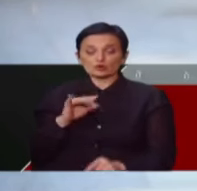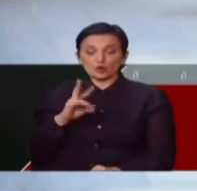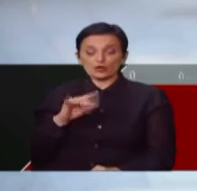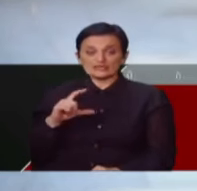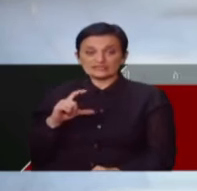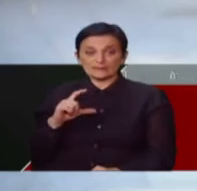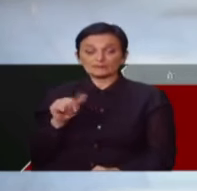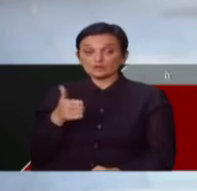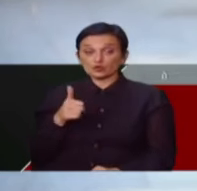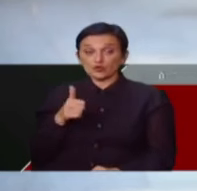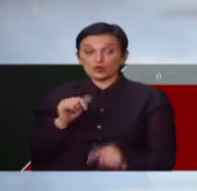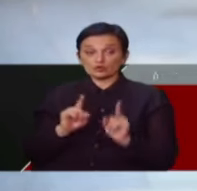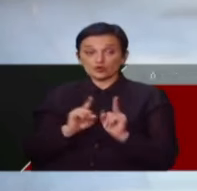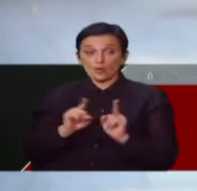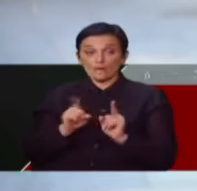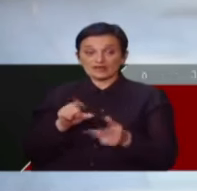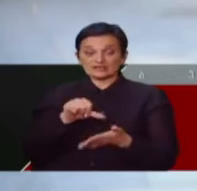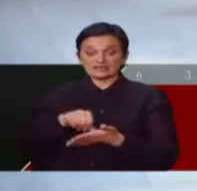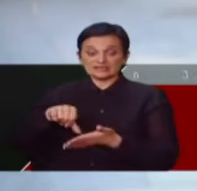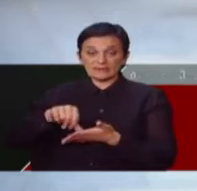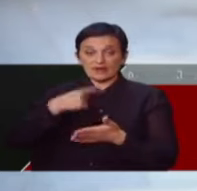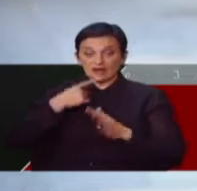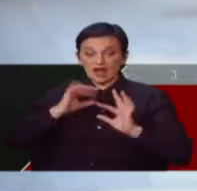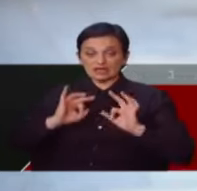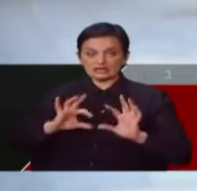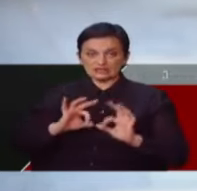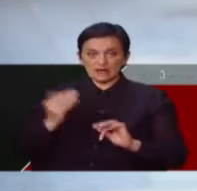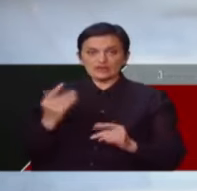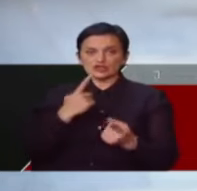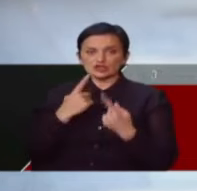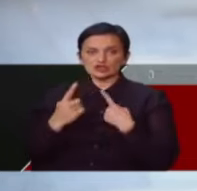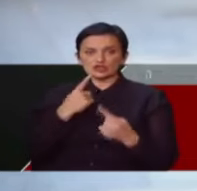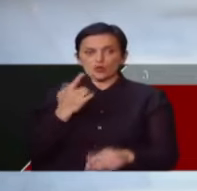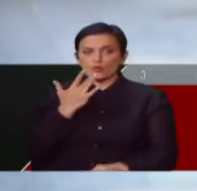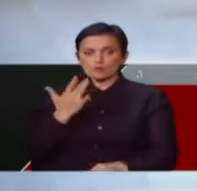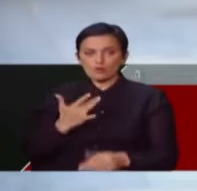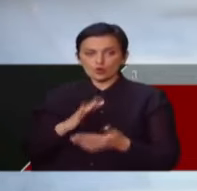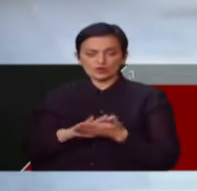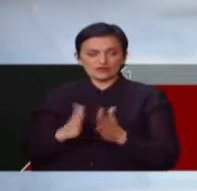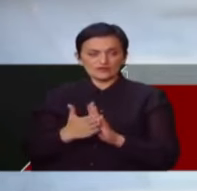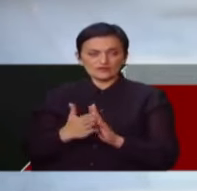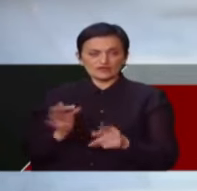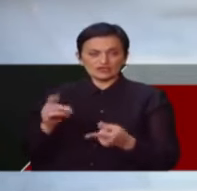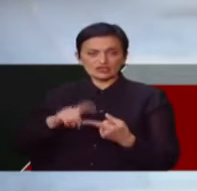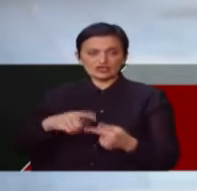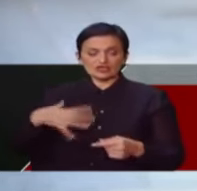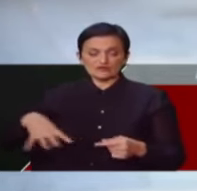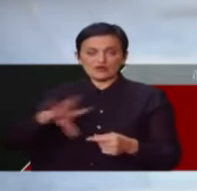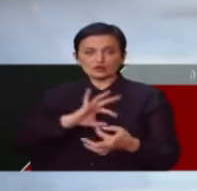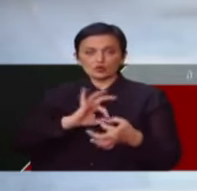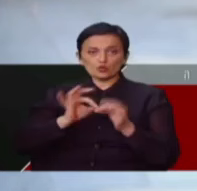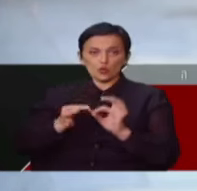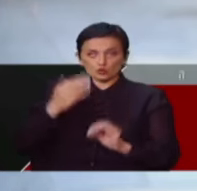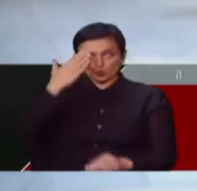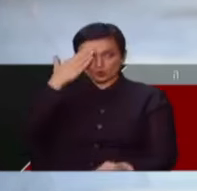կավուրցալեպ Հոգործ թավատ օպոզիցիիս ծարմոմատգենլեպի ացխադեպ են, մատ իսա ու պրես պոլիտիկ ուր վիթարեպաստան դակավշիրեպիտք է գանաշի ու